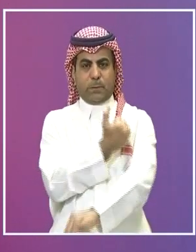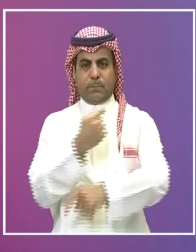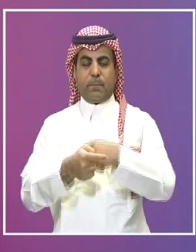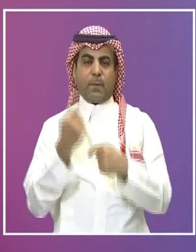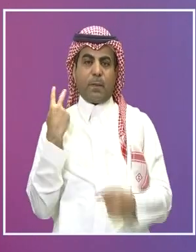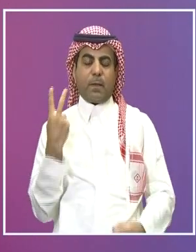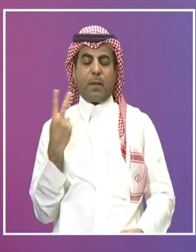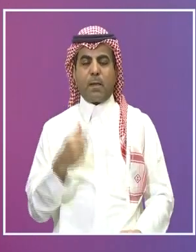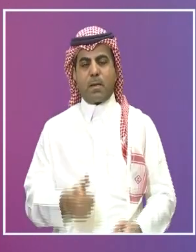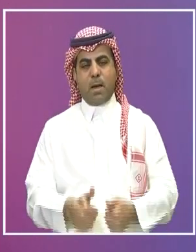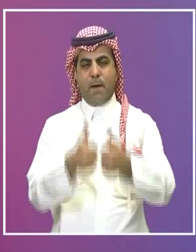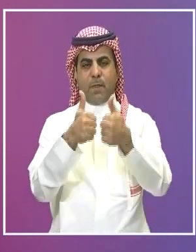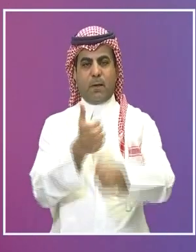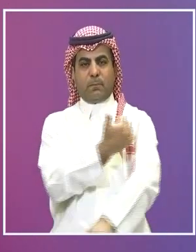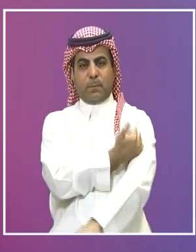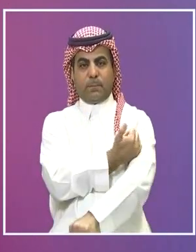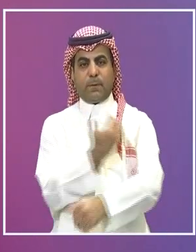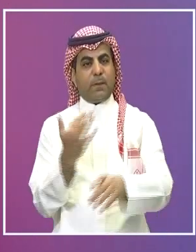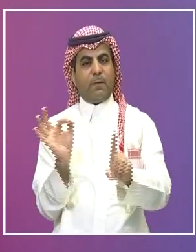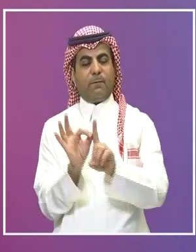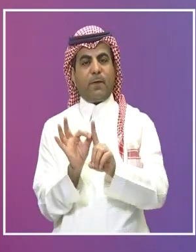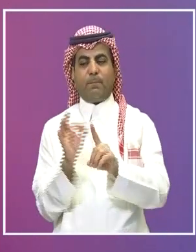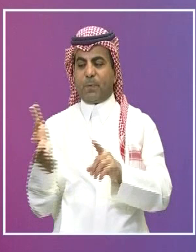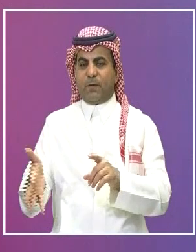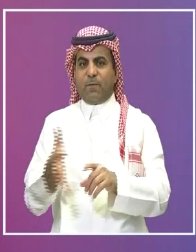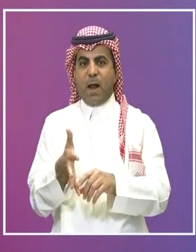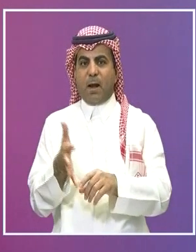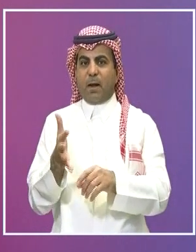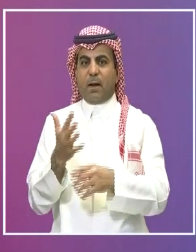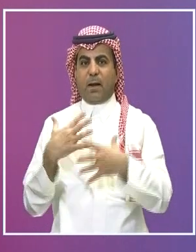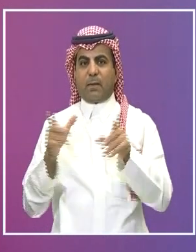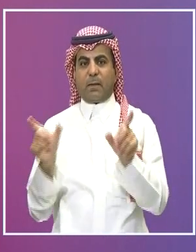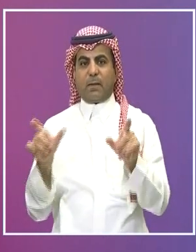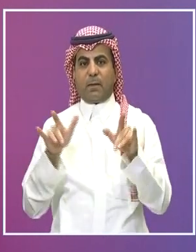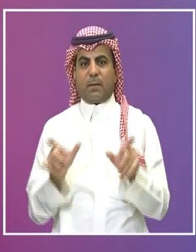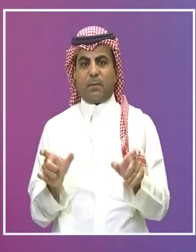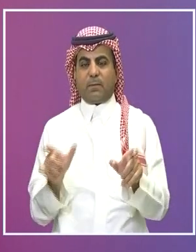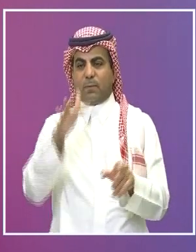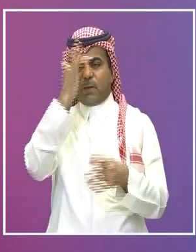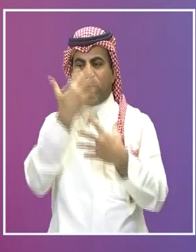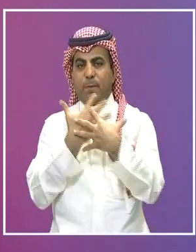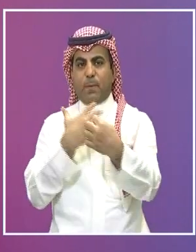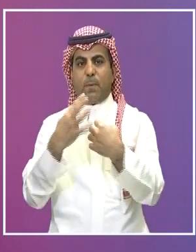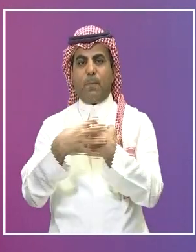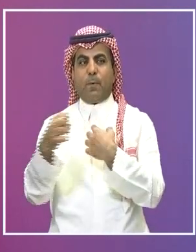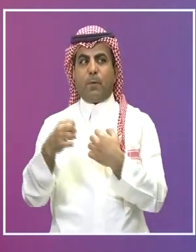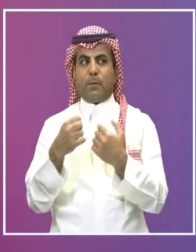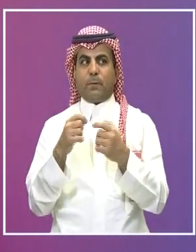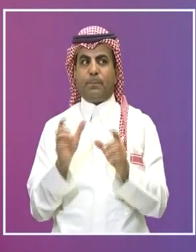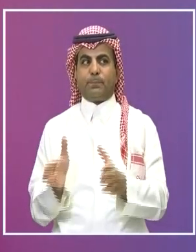بجرعتين، فهذا يقلل المخاطر على الأطفال ويقلل أيضا المخاطر من انتقال العدوى منهم لا قدر الله إلى بقية أفراد